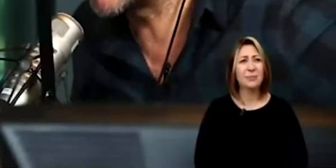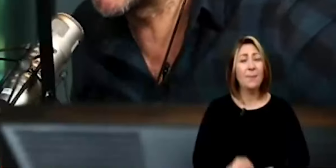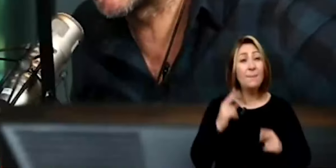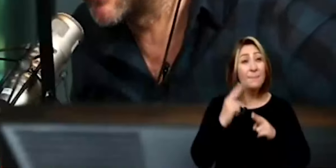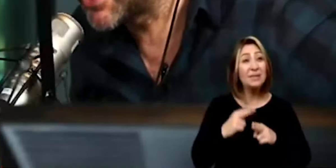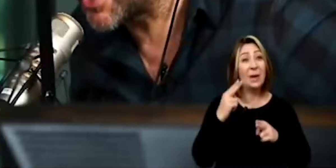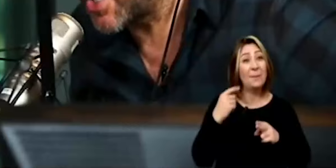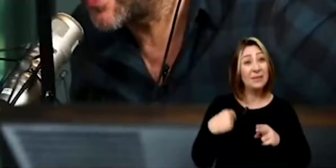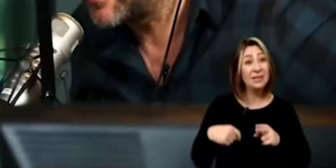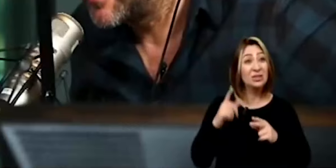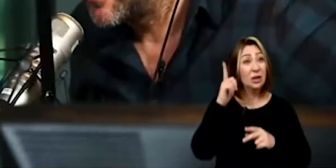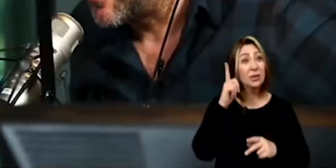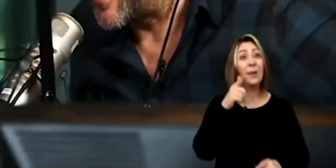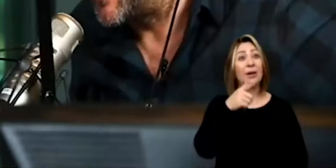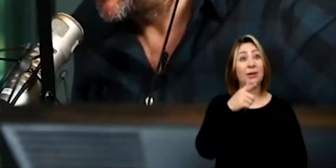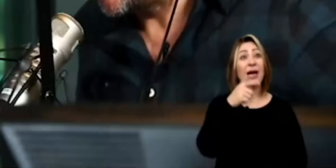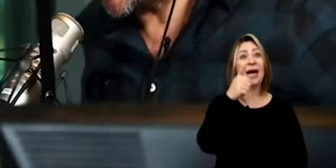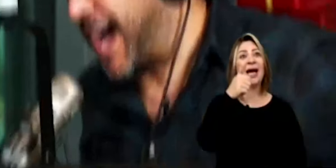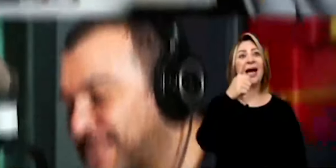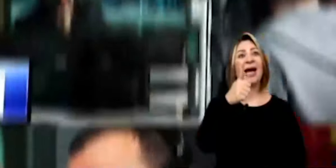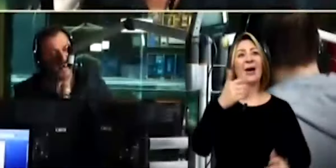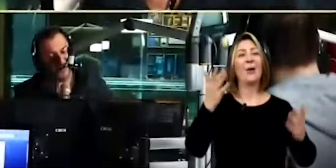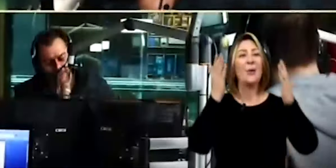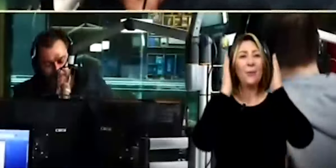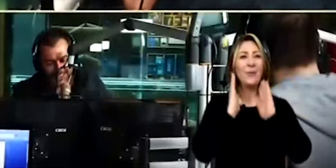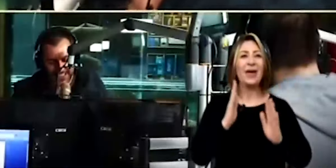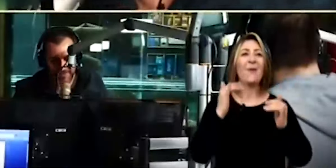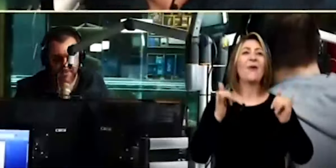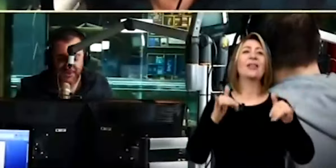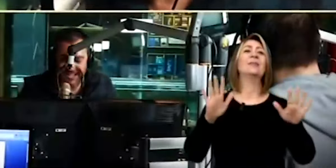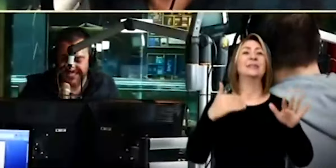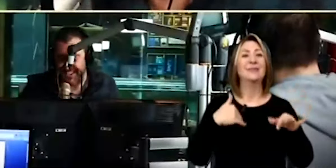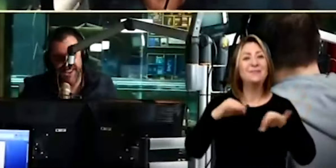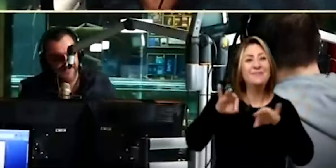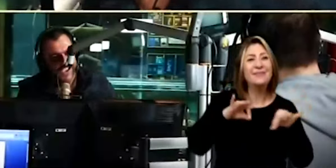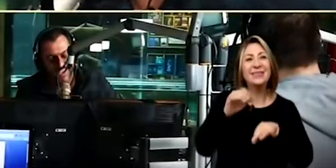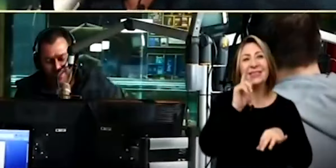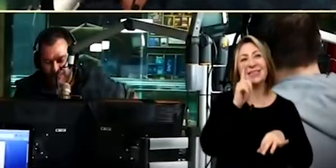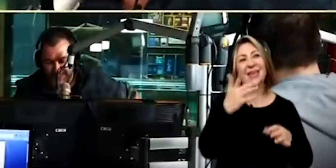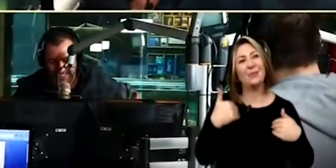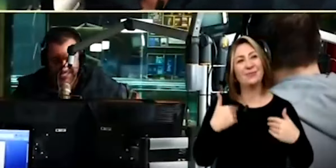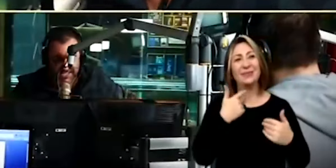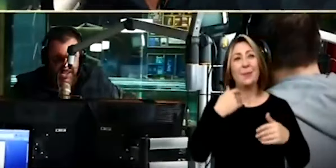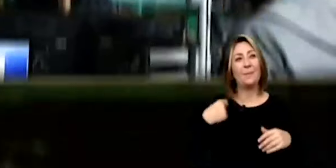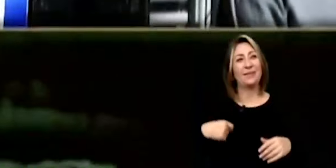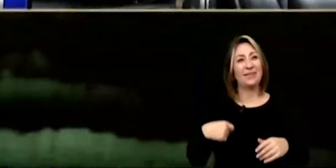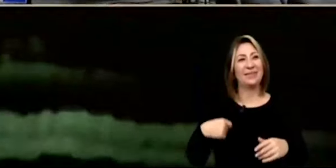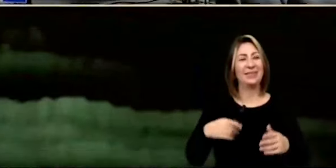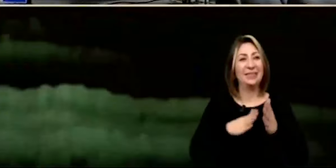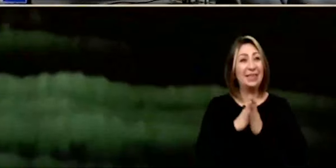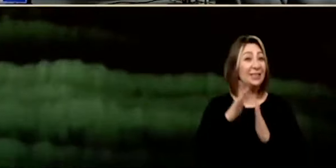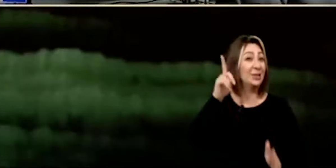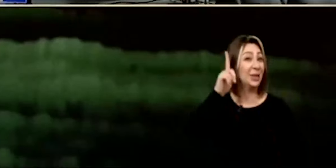Pazar, pazartesi, salı. Çarşamba. Hah, ya abi söyleyin, oynamasınlar benim equalizer ayarımla ya. Pazartesi,